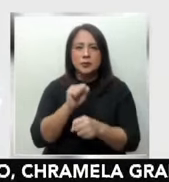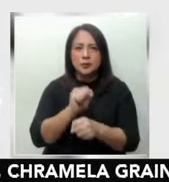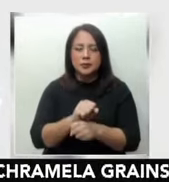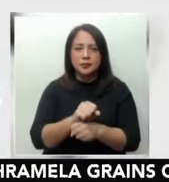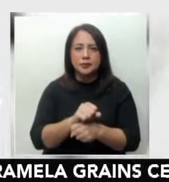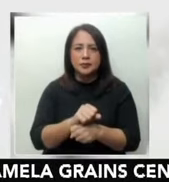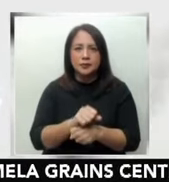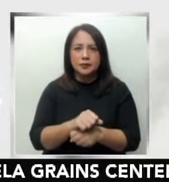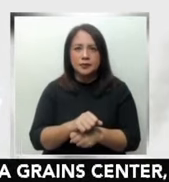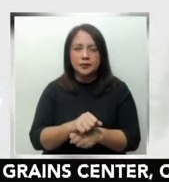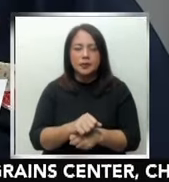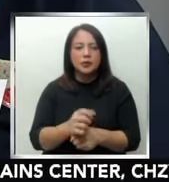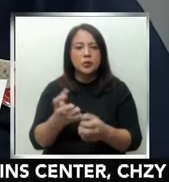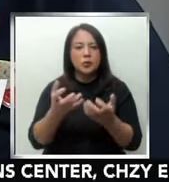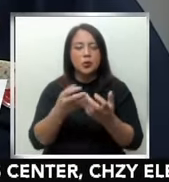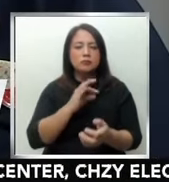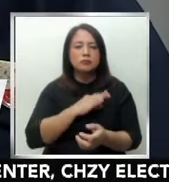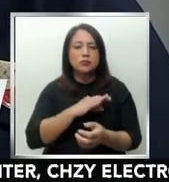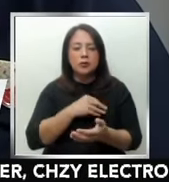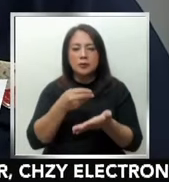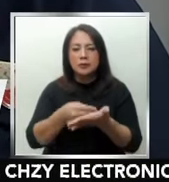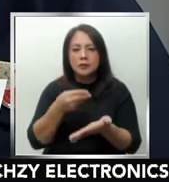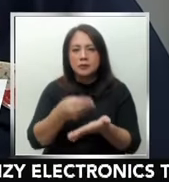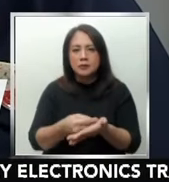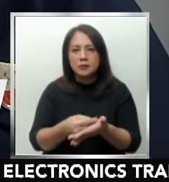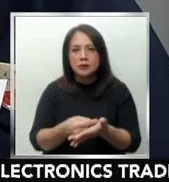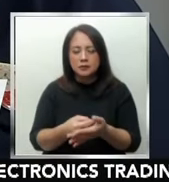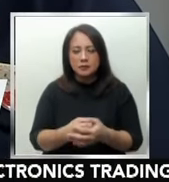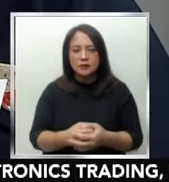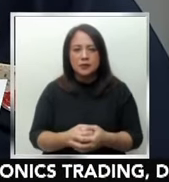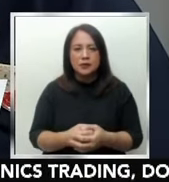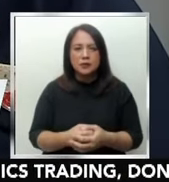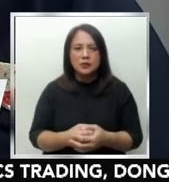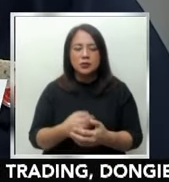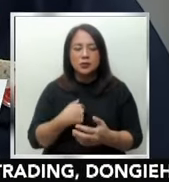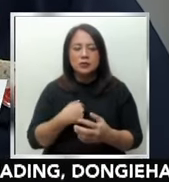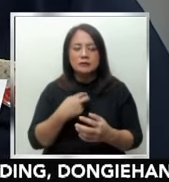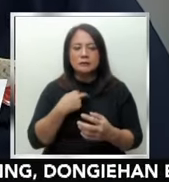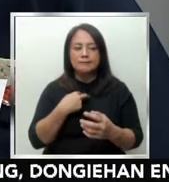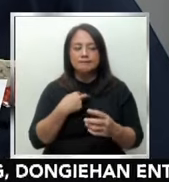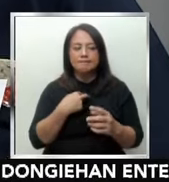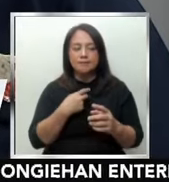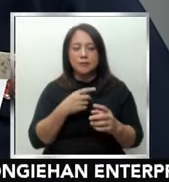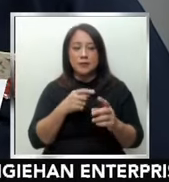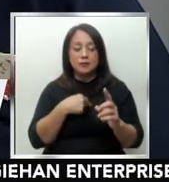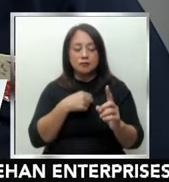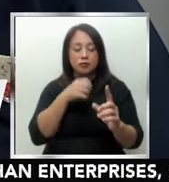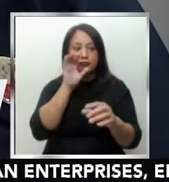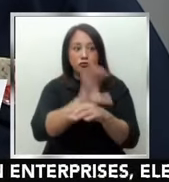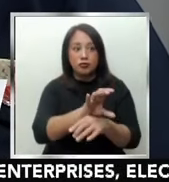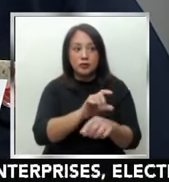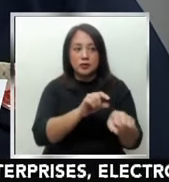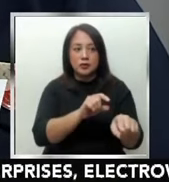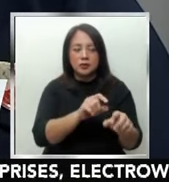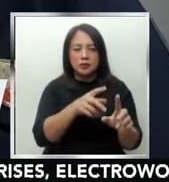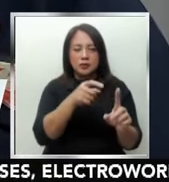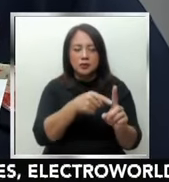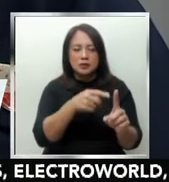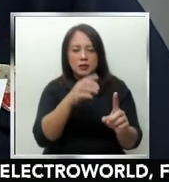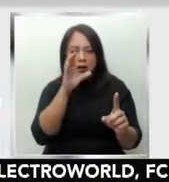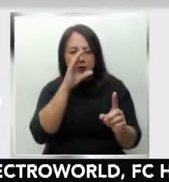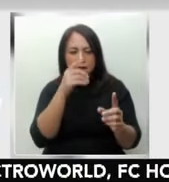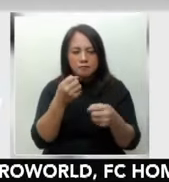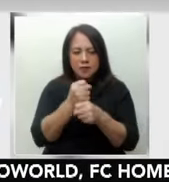gusto lang nilang kumita ng pera na iniipit nila yung mga biktima hahanapan ng kaso